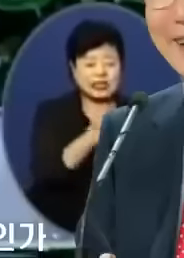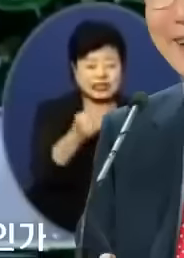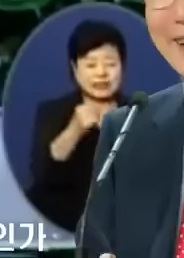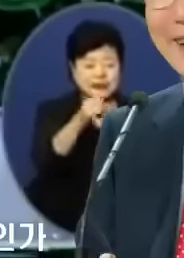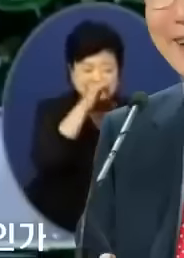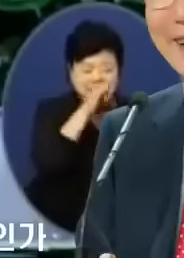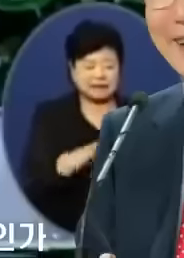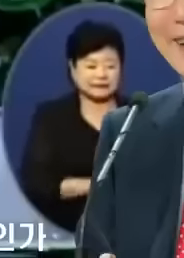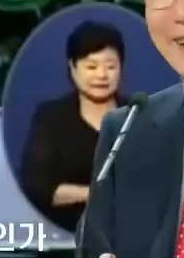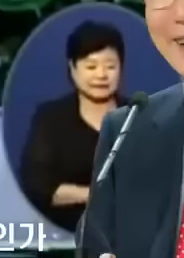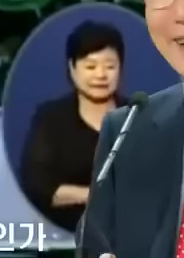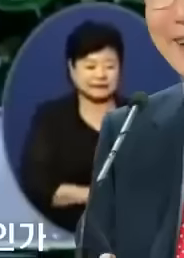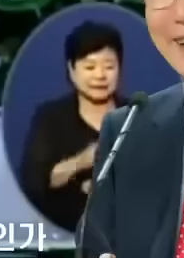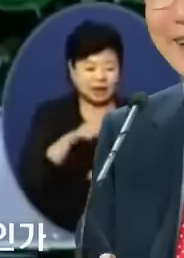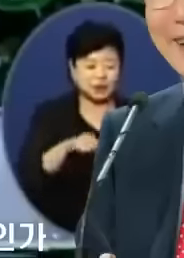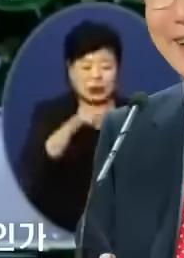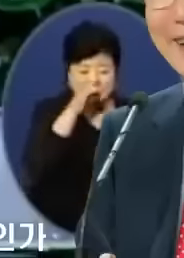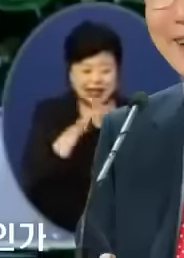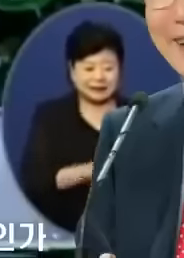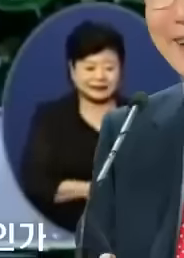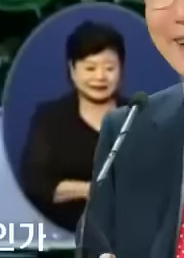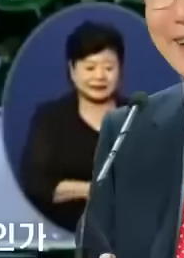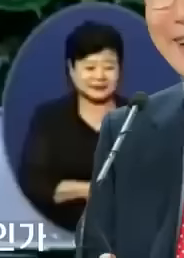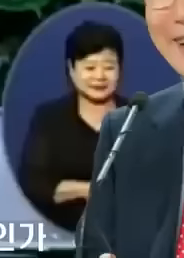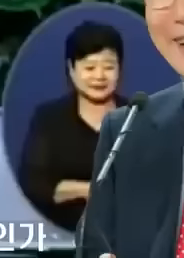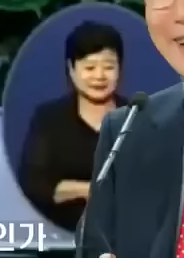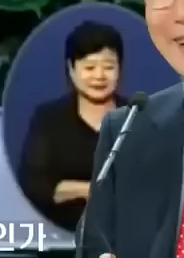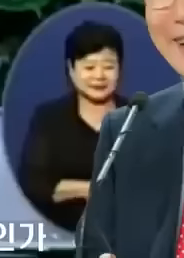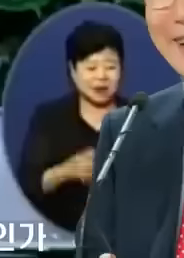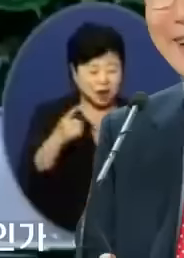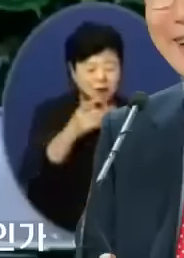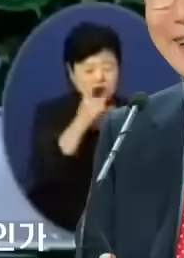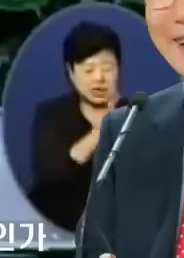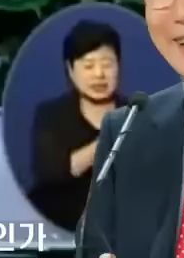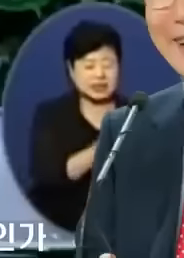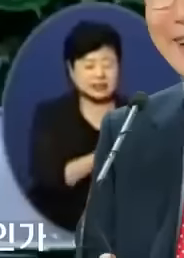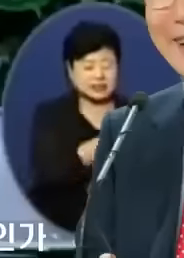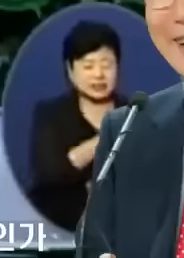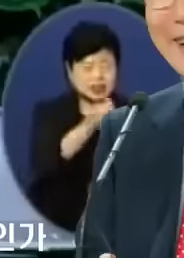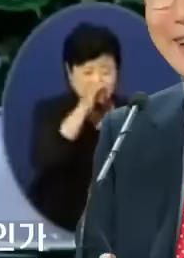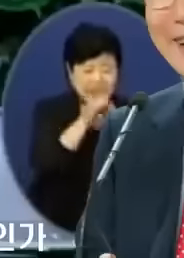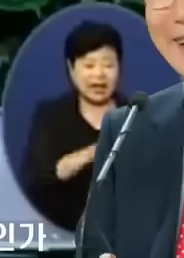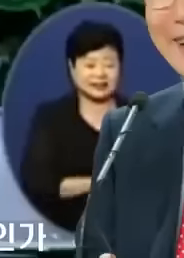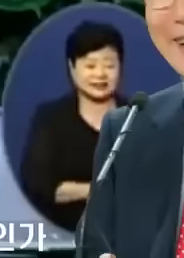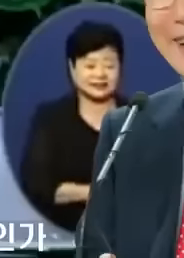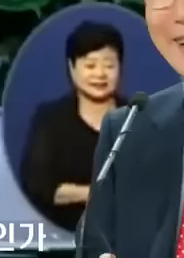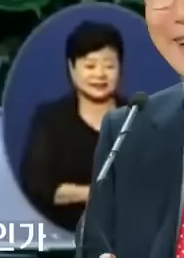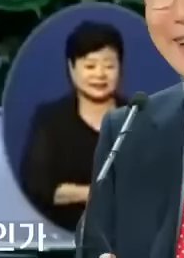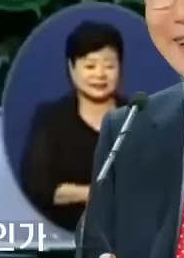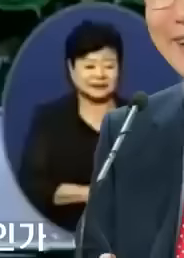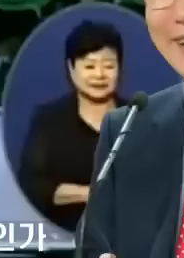힘이 내 속에 들어와 있다. 허물을 이기는 능력이 있다.